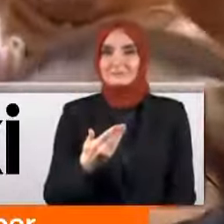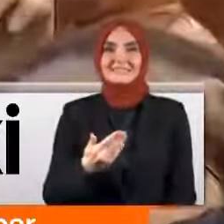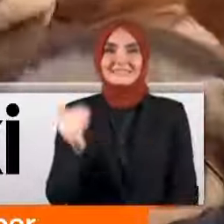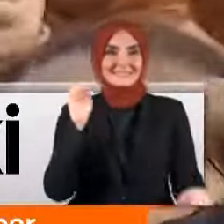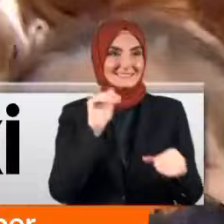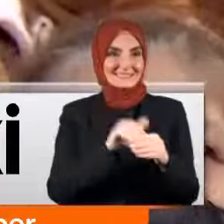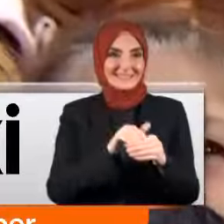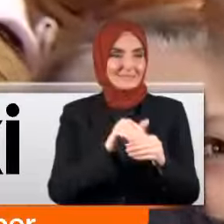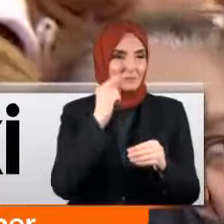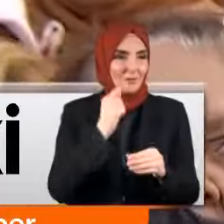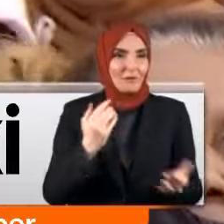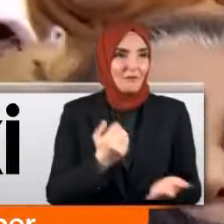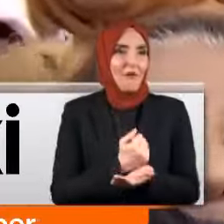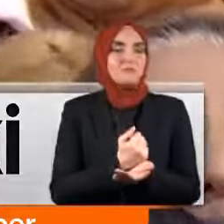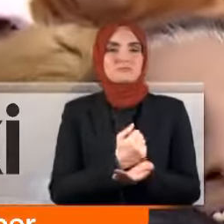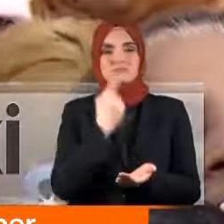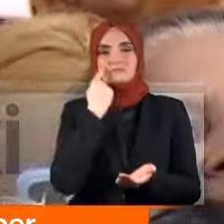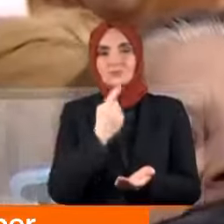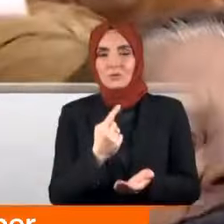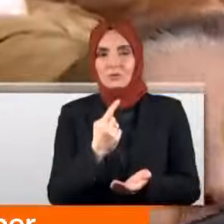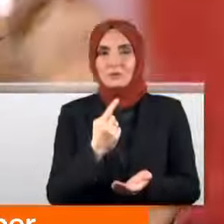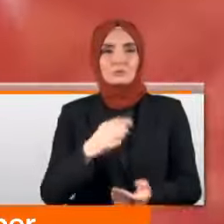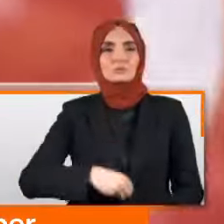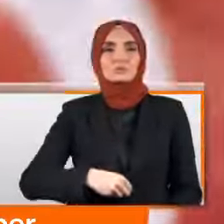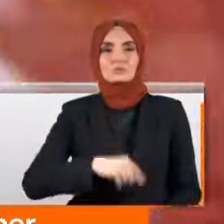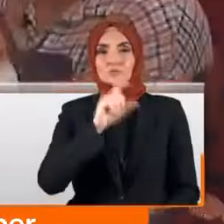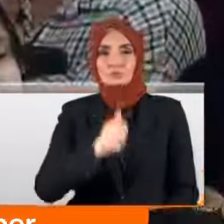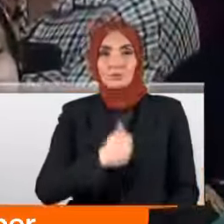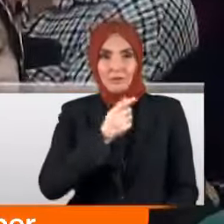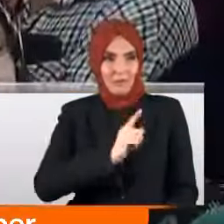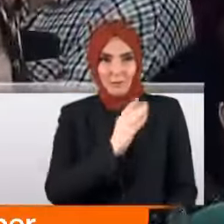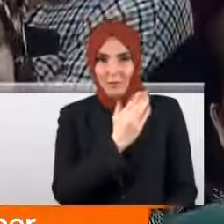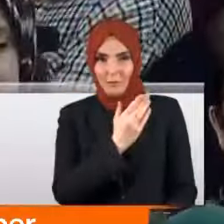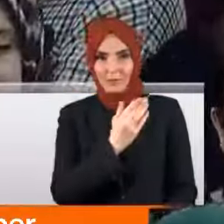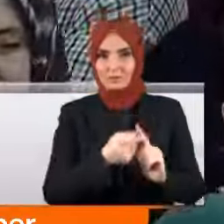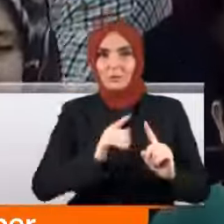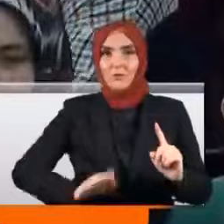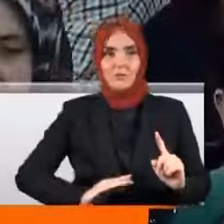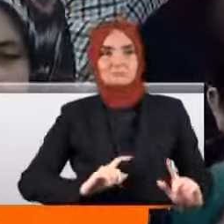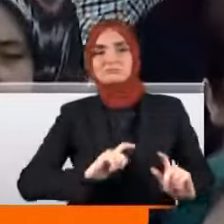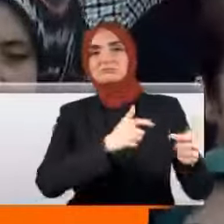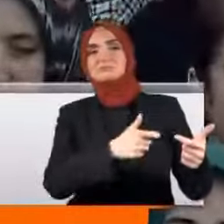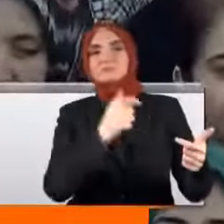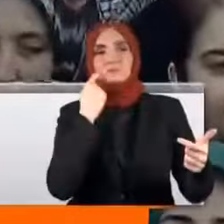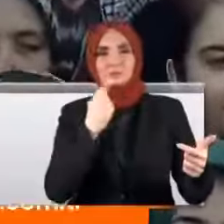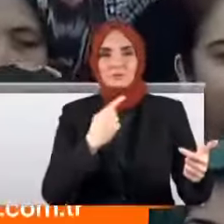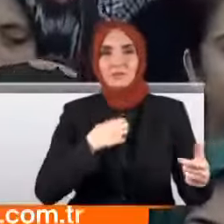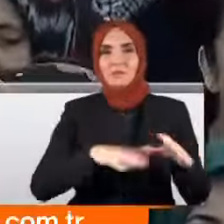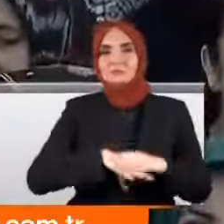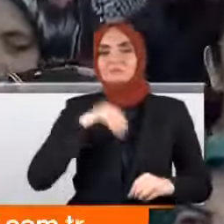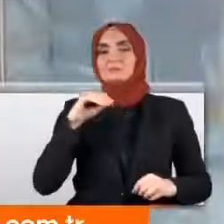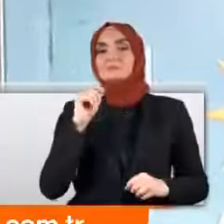suçu Cumhurbaşkanı adaylarına yükleyip kendilerini temize çıkardılar. Yere